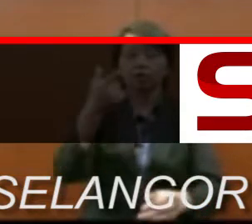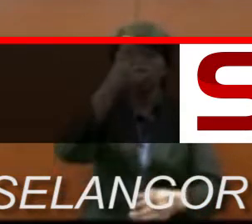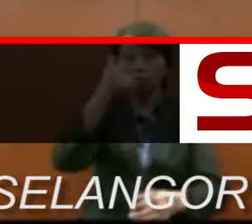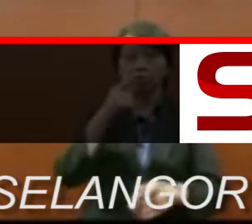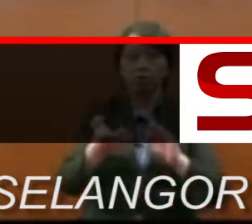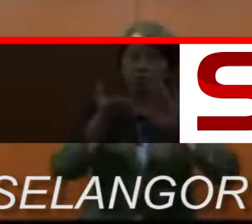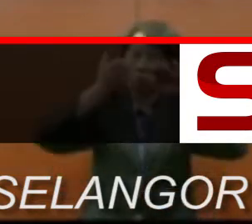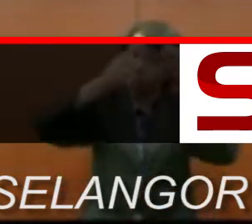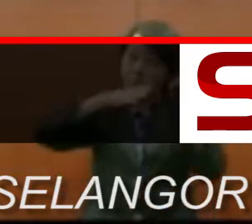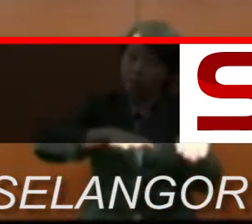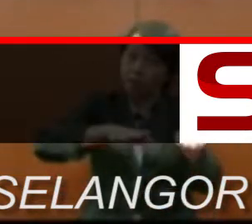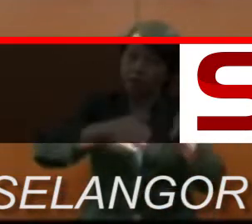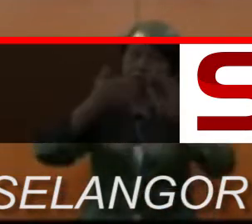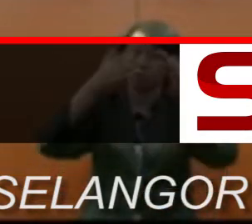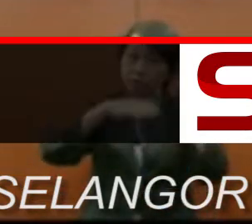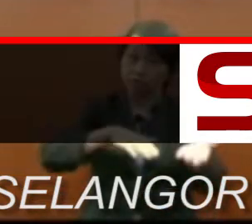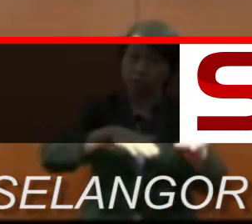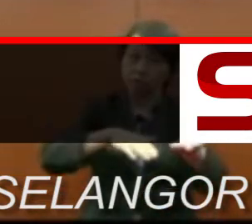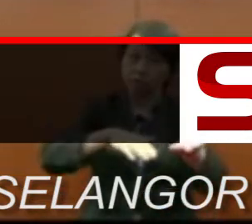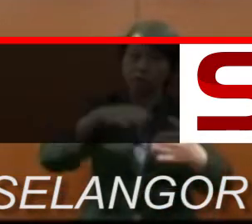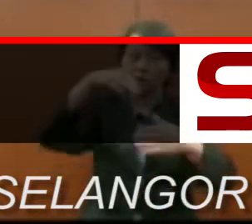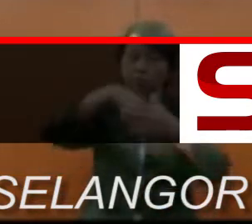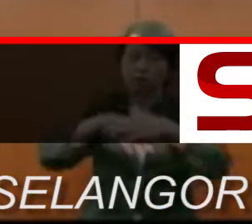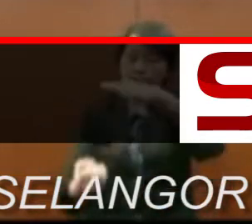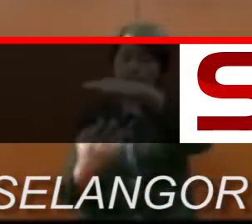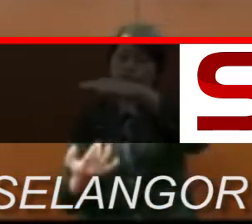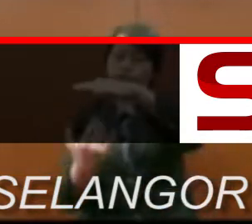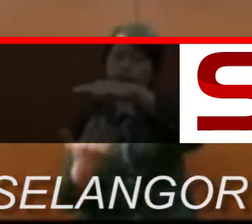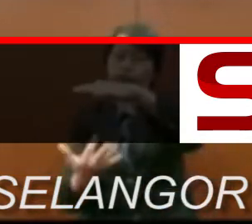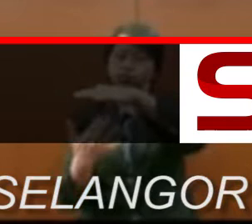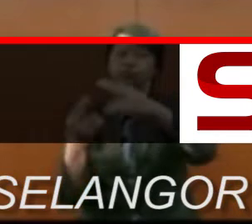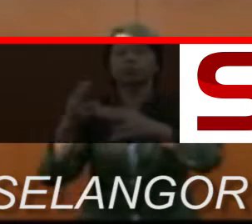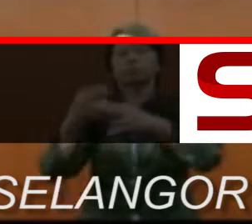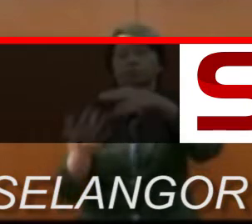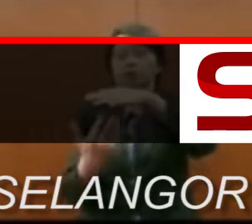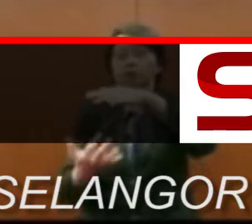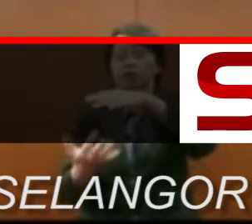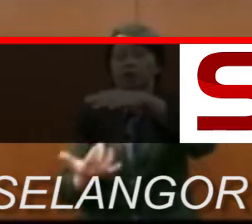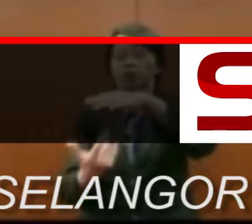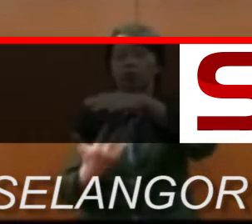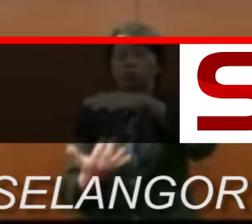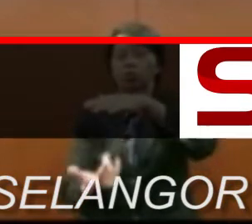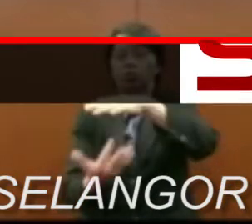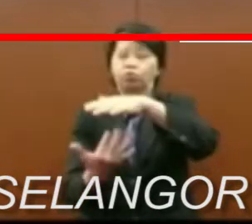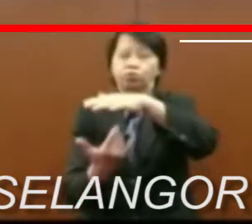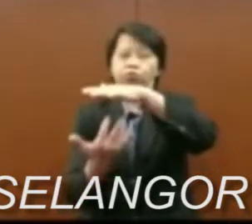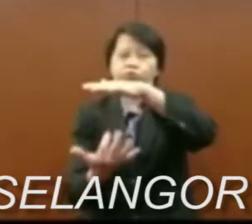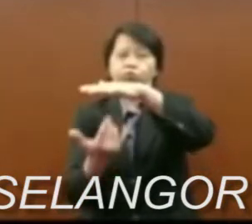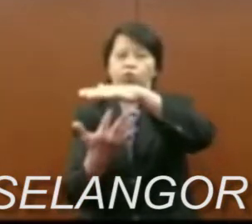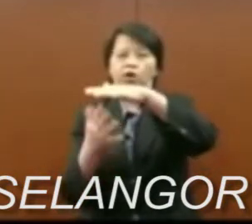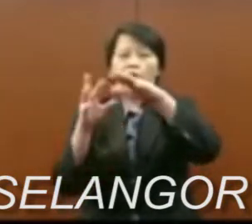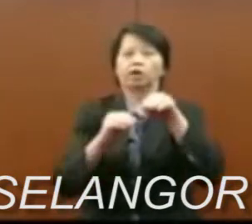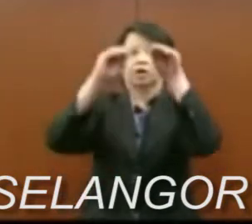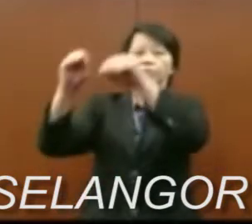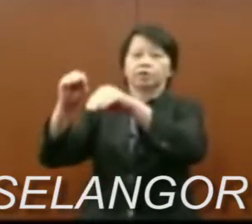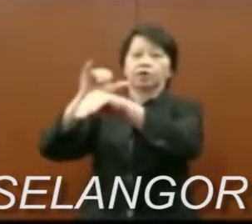dia mati nanti Sungai Burung, dia masuk neraka sekejap. Lepas duduk dekat neraka lama, dia akan pindah